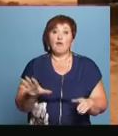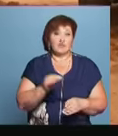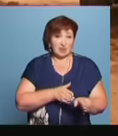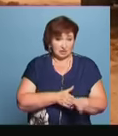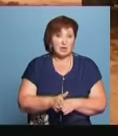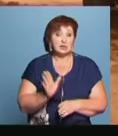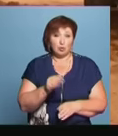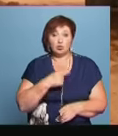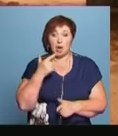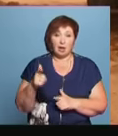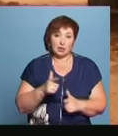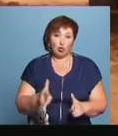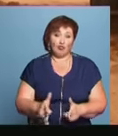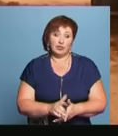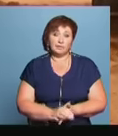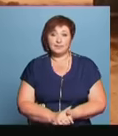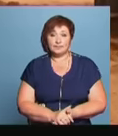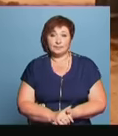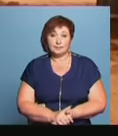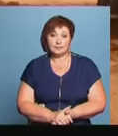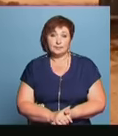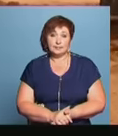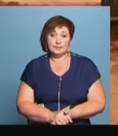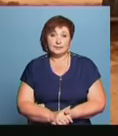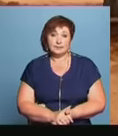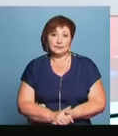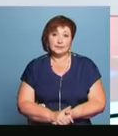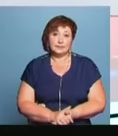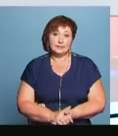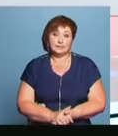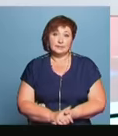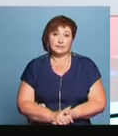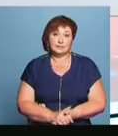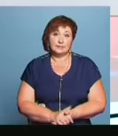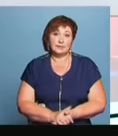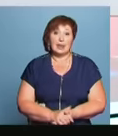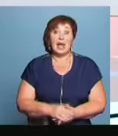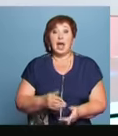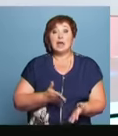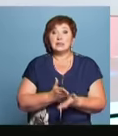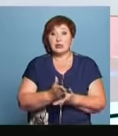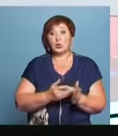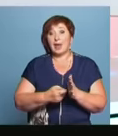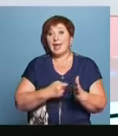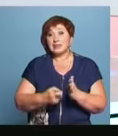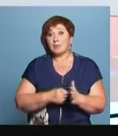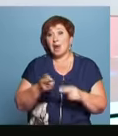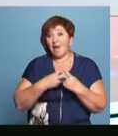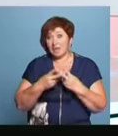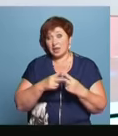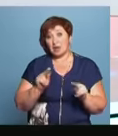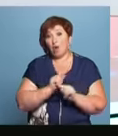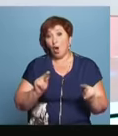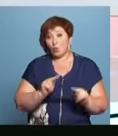будут готовы. Светлана Буланова, Илья Дерендяев, телеканал «Моя Удмуртия». Сотрудник исправительного учреждения Удмуртии вошел в